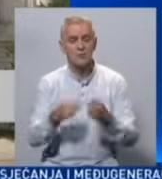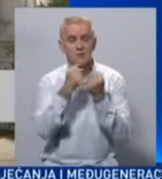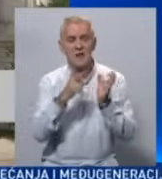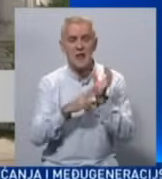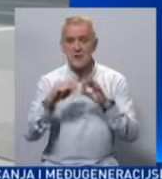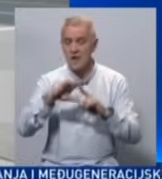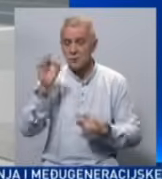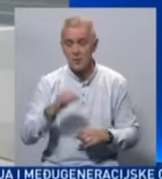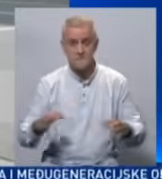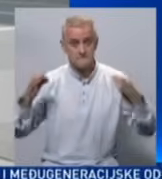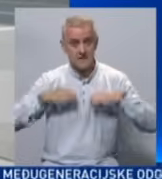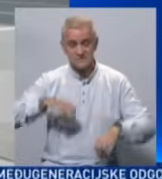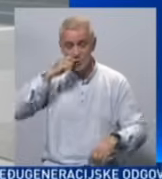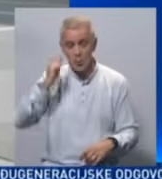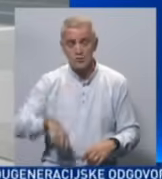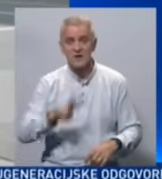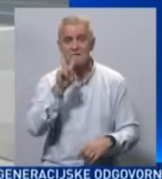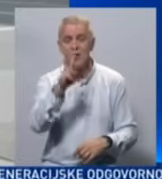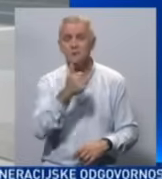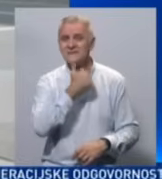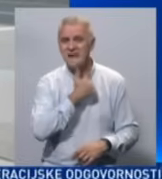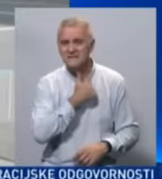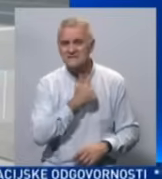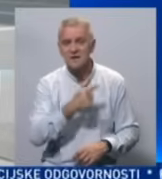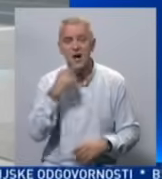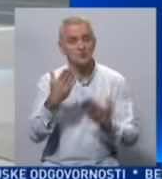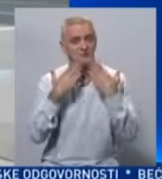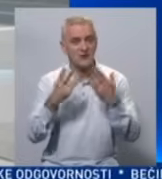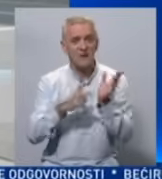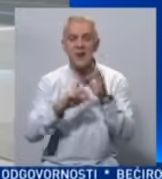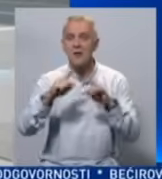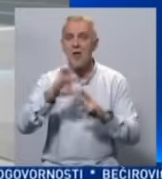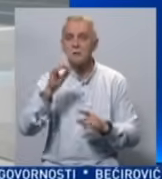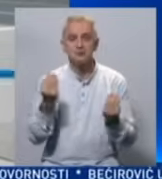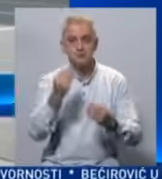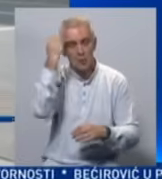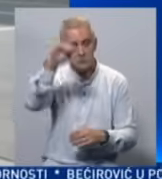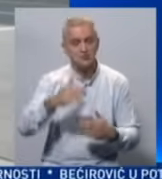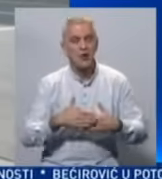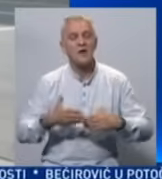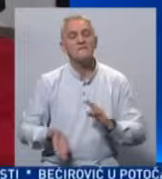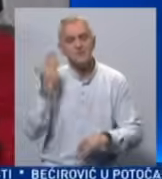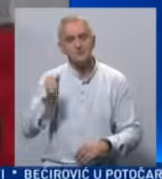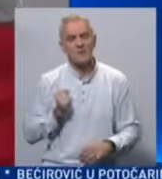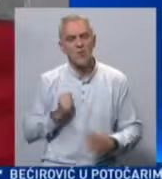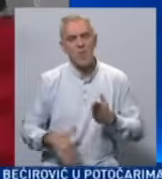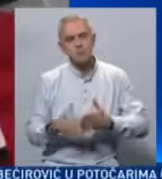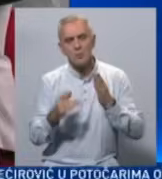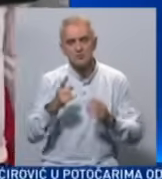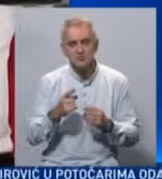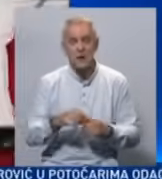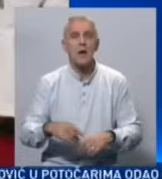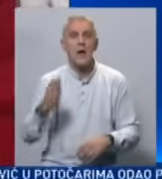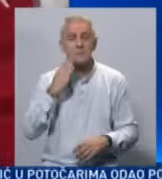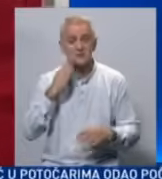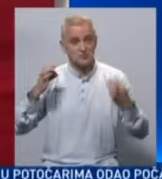alijanse. Predsjednik Ukrajine Volodimir Zelenski poručio je da je zahvalan NATO-u što je obećao veću vojnu pomoć Kijevu. Američki predsjednik